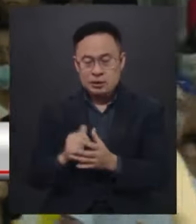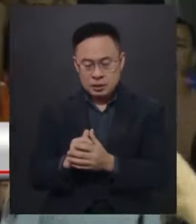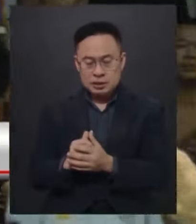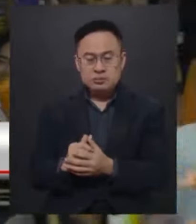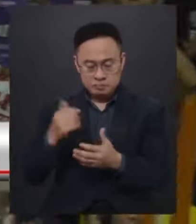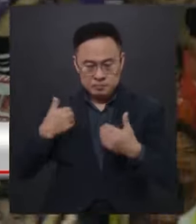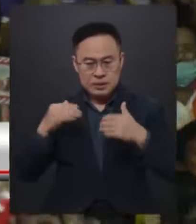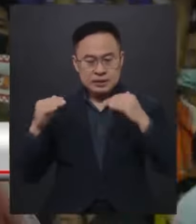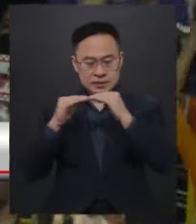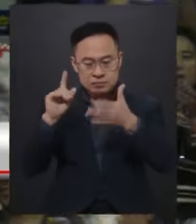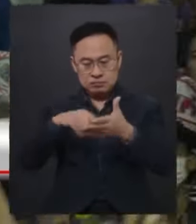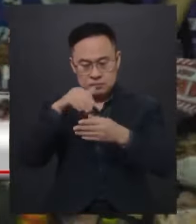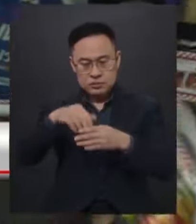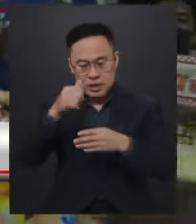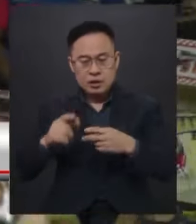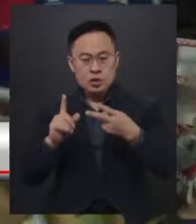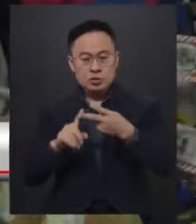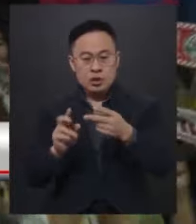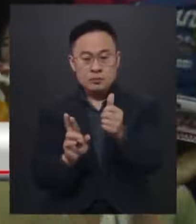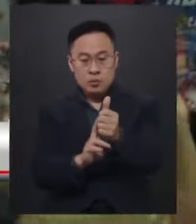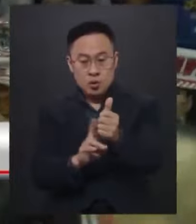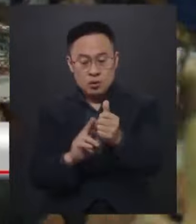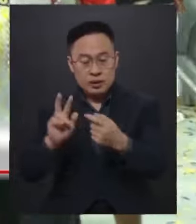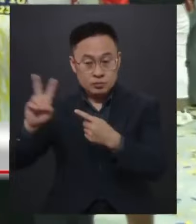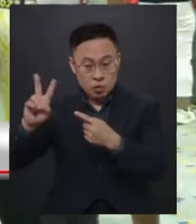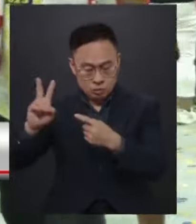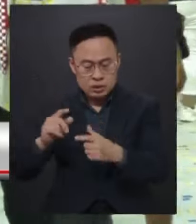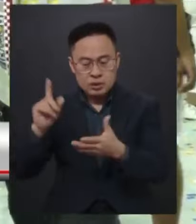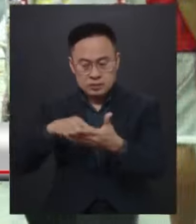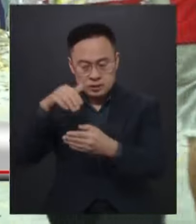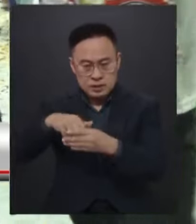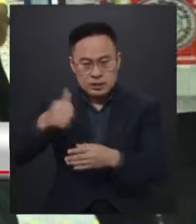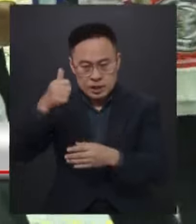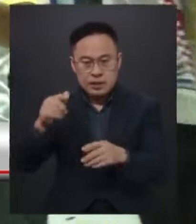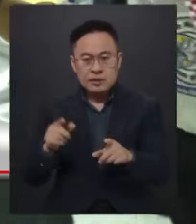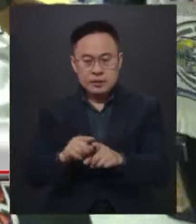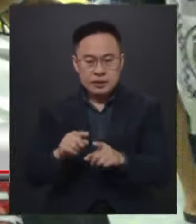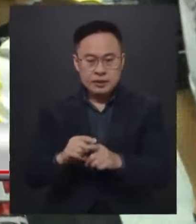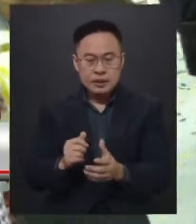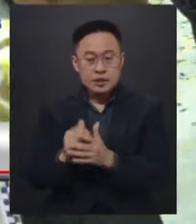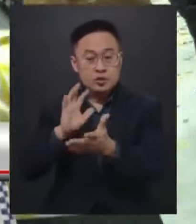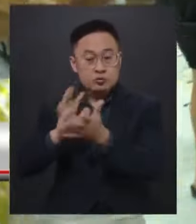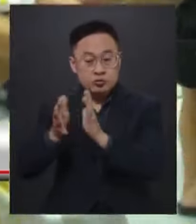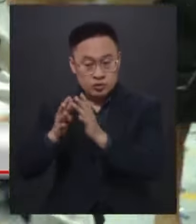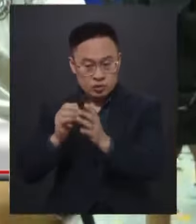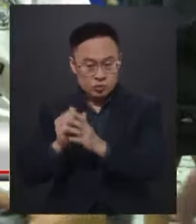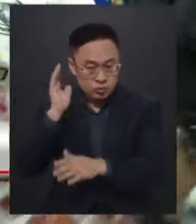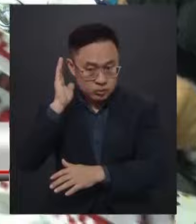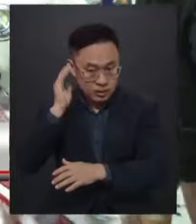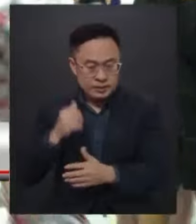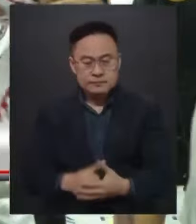แบ็คเพลย์ยูไนเต็ดรองแชมป์ฟุตซอลไทยลีกฤดูกาล2023เป็น2ทีมจากสโมสรฟุตซอลชายนะค